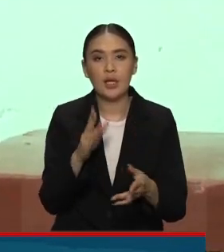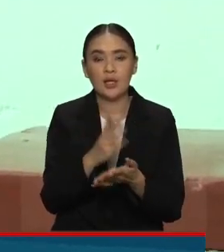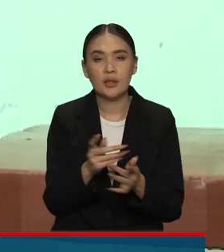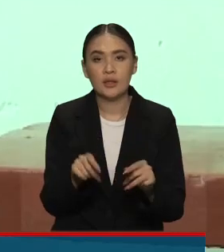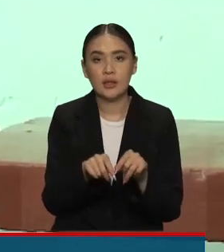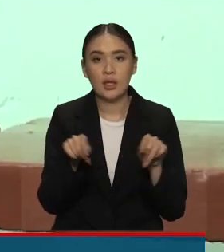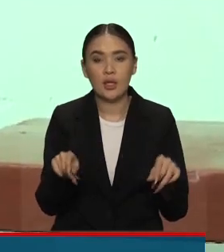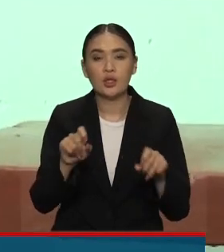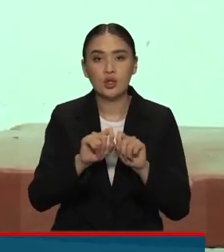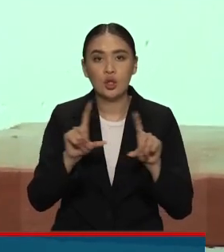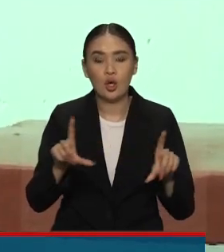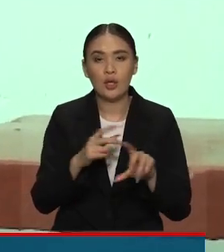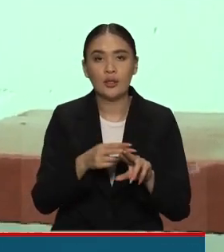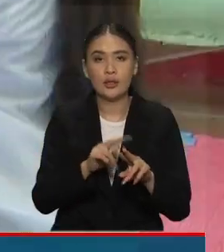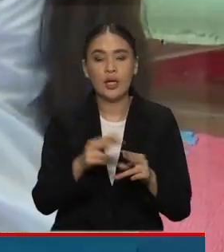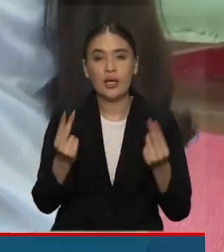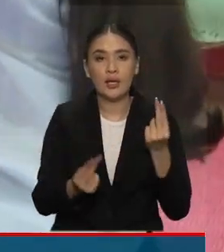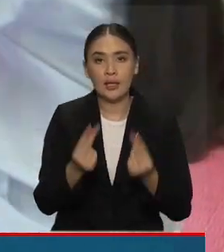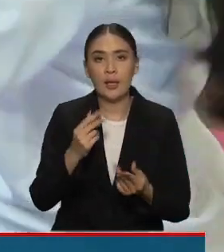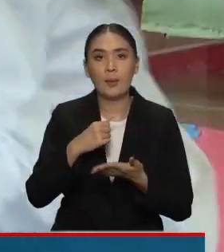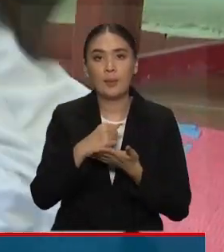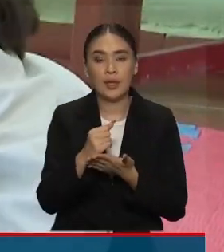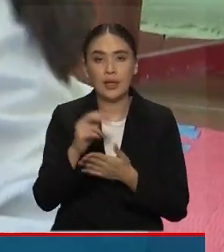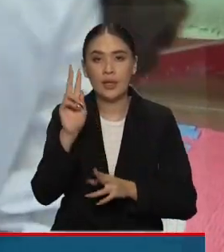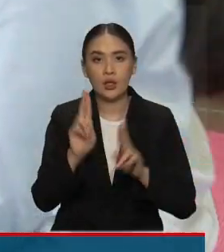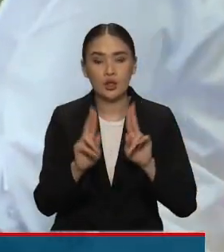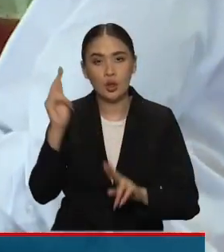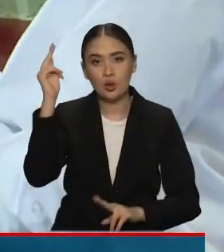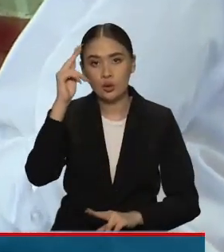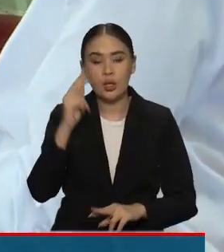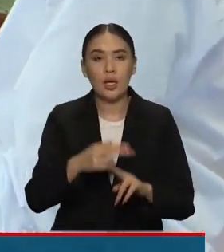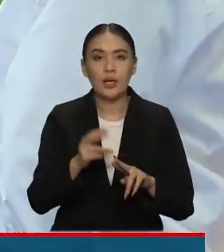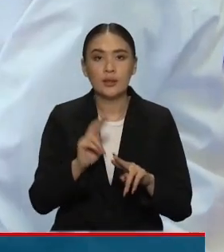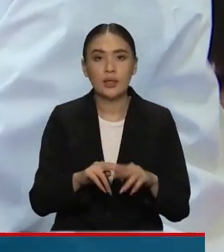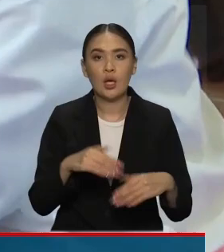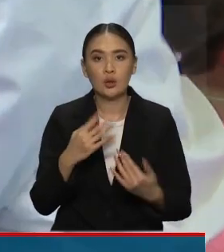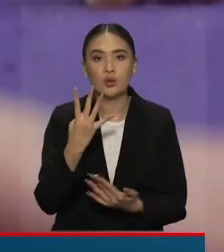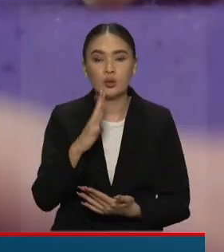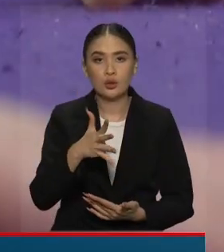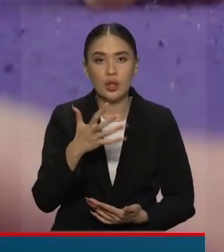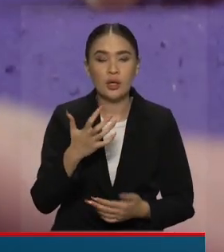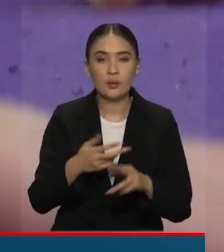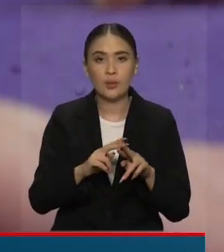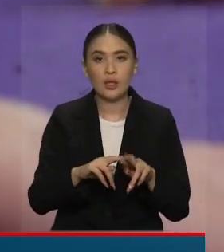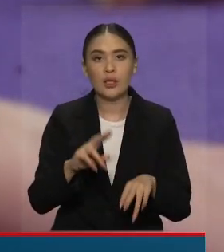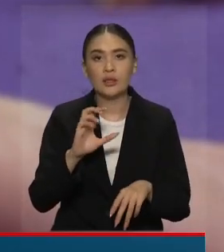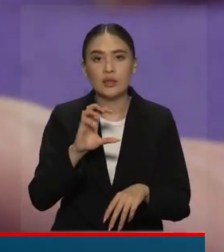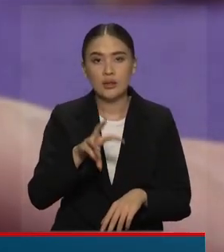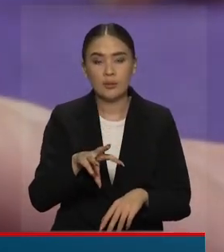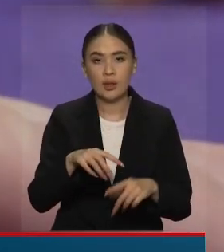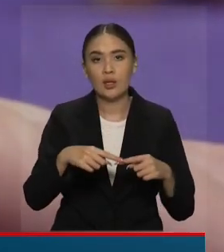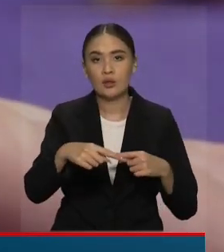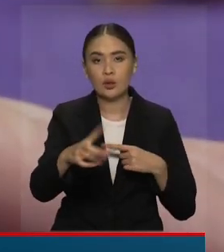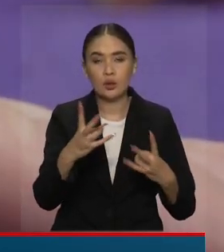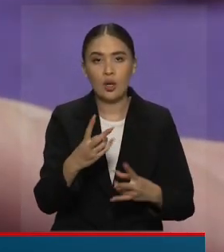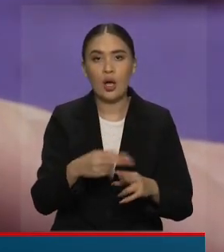Мұнда оқушылар асық ату федерациясы бекіткен арнайы ережеге сай үйренеді. Сақаның көлемі 4,5 сантиметрден кем болмауы тиіс, ал